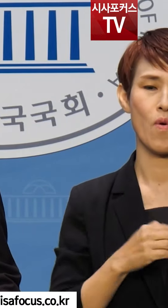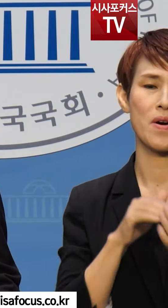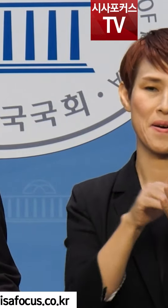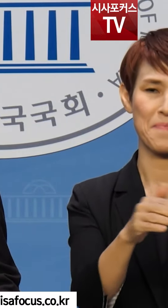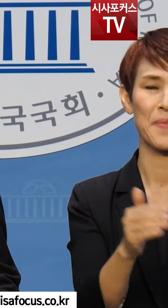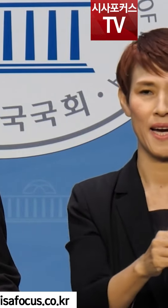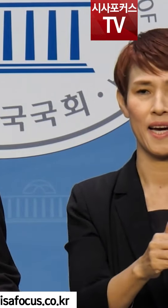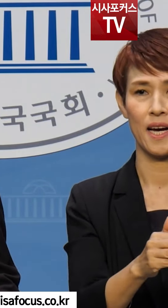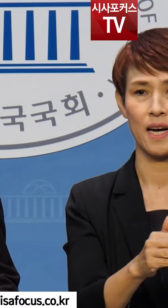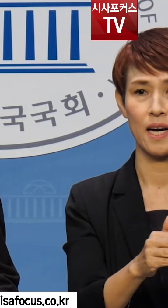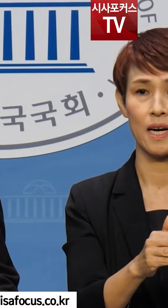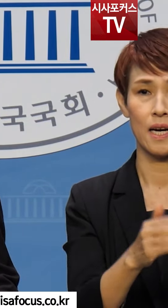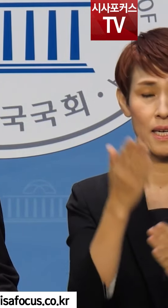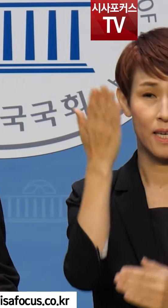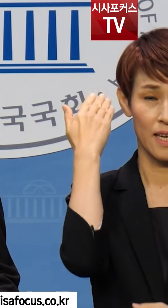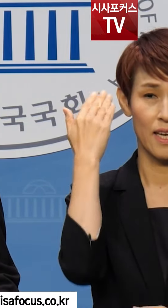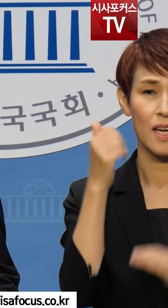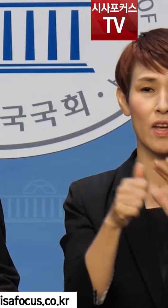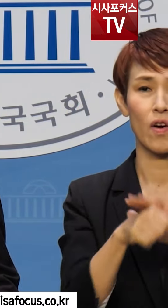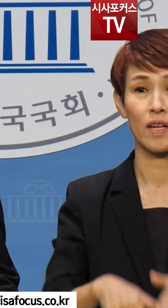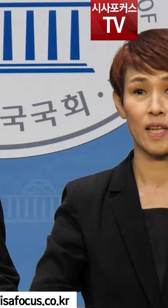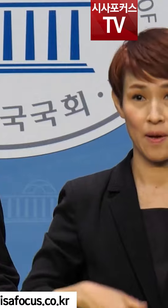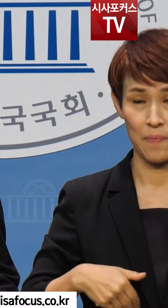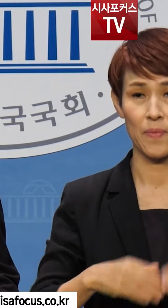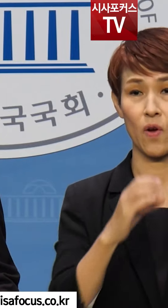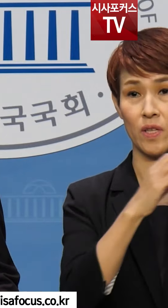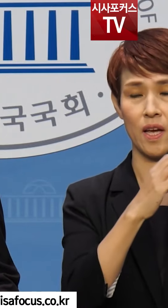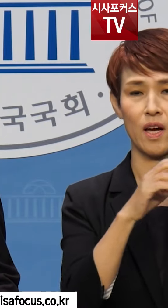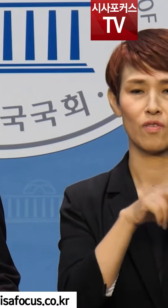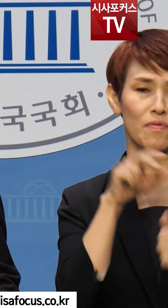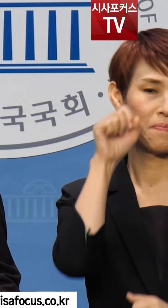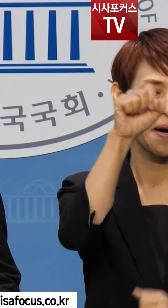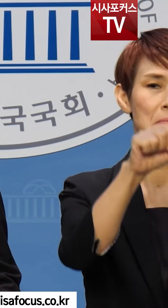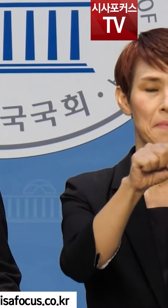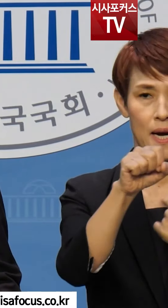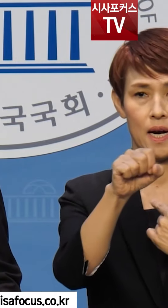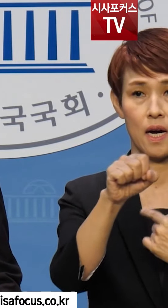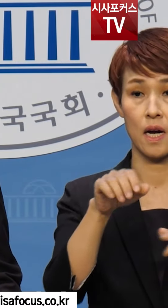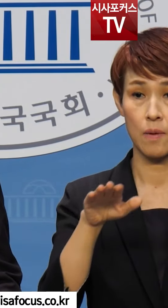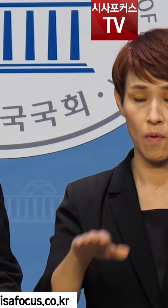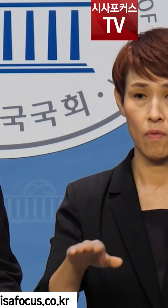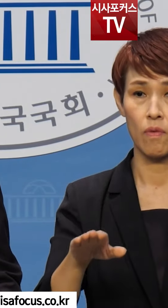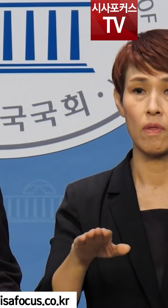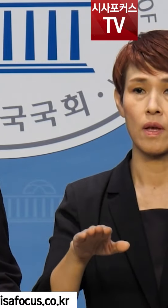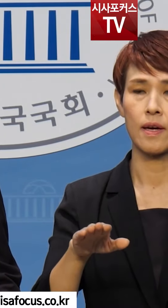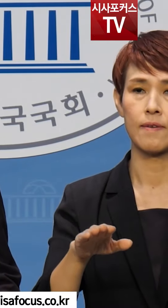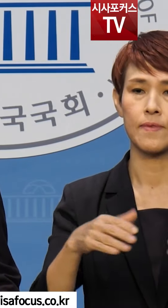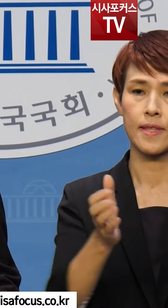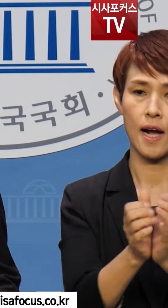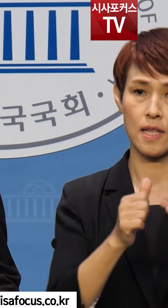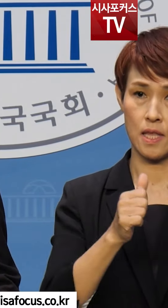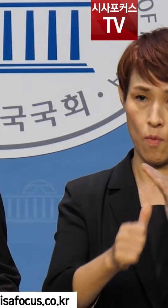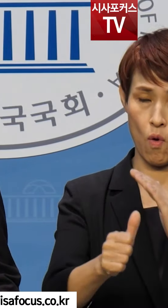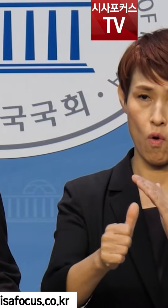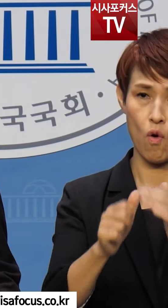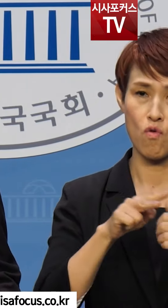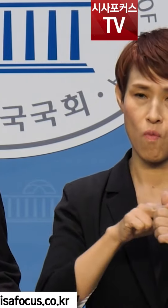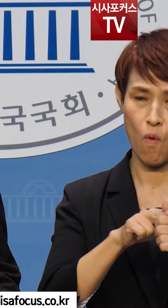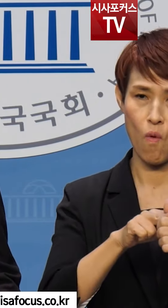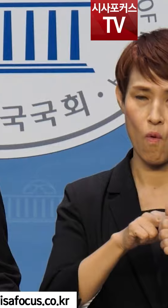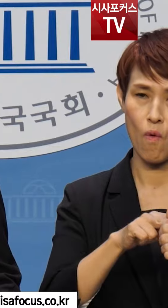지난 총선에 경남 거제에 출마한 바도 있습니다. 이번 전당대회에 당대표 후보로 자천다천